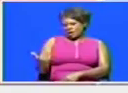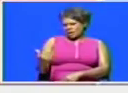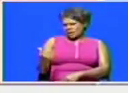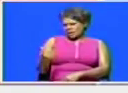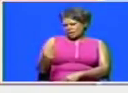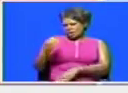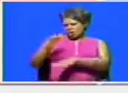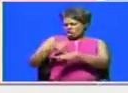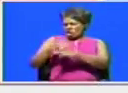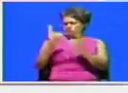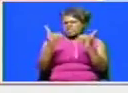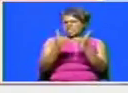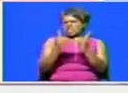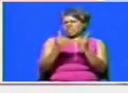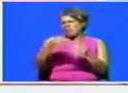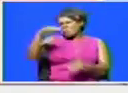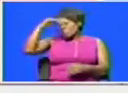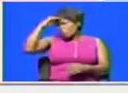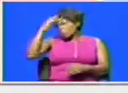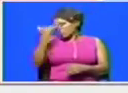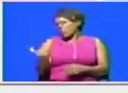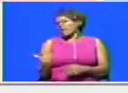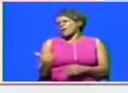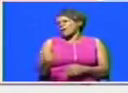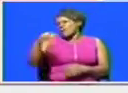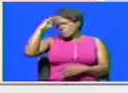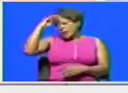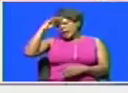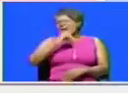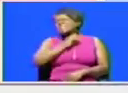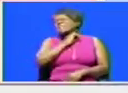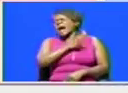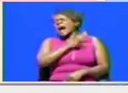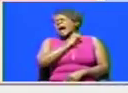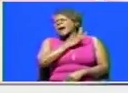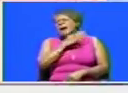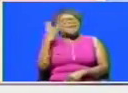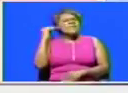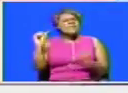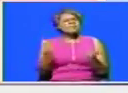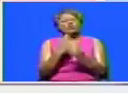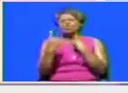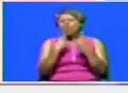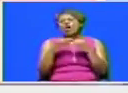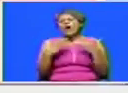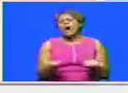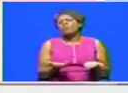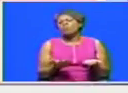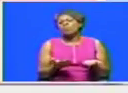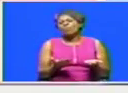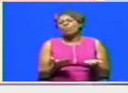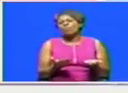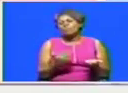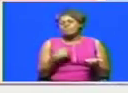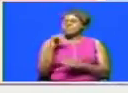mtu akikuita date lazima iwe ni kwa ba? Mwanzo hiyo ba yenyewe kelele chungu nzima masikio. Sijui wao mnaongea vipi. Eh? Hiyo ndio